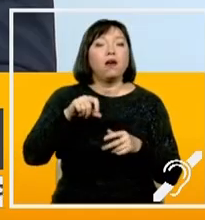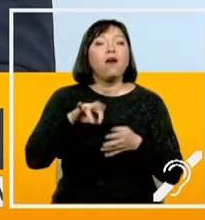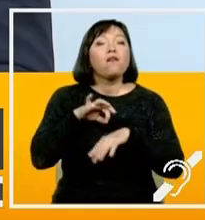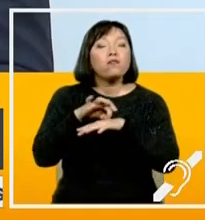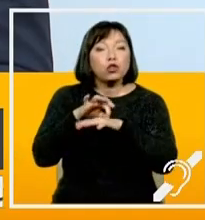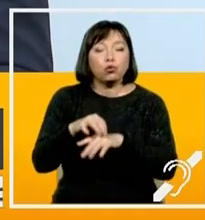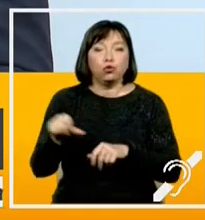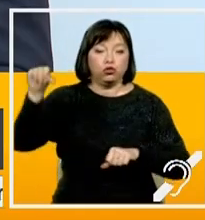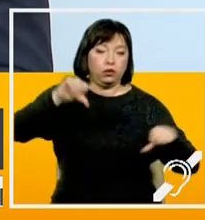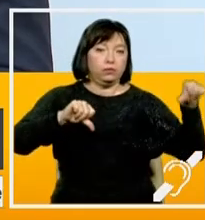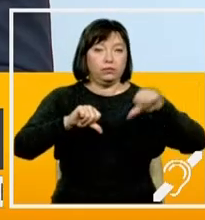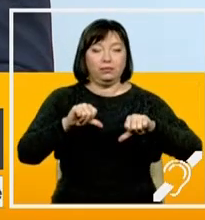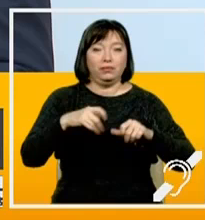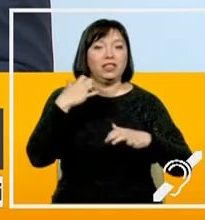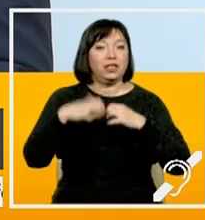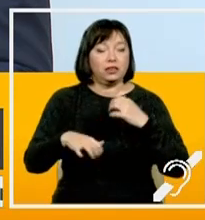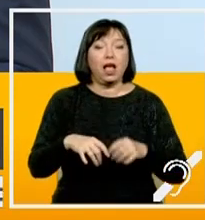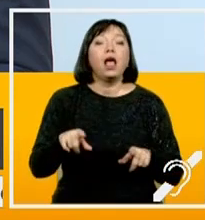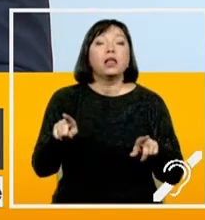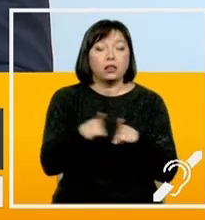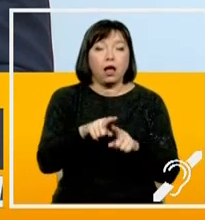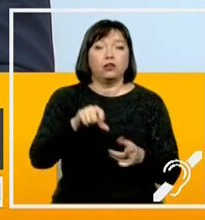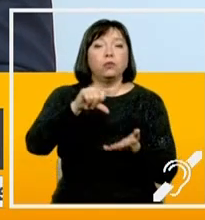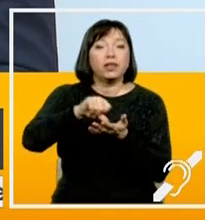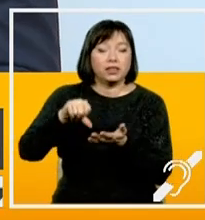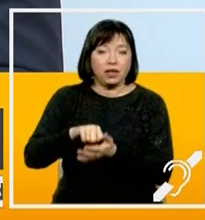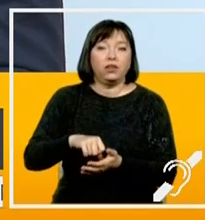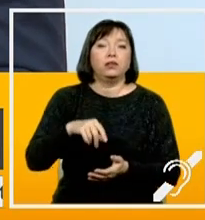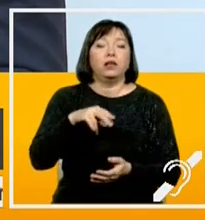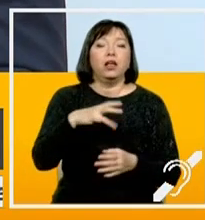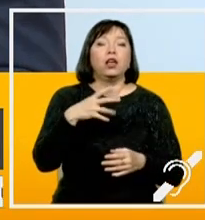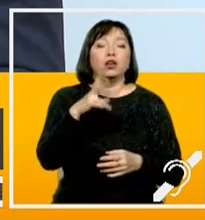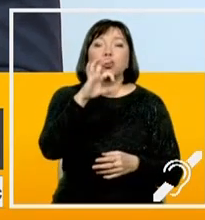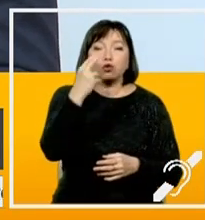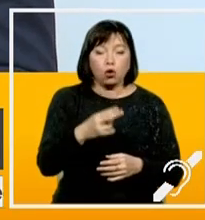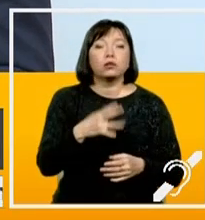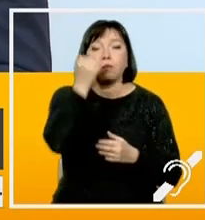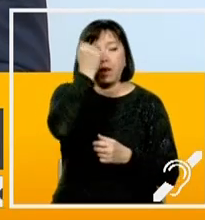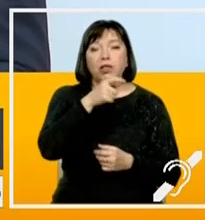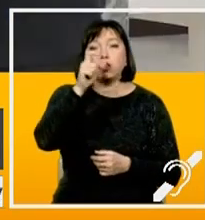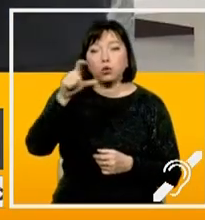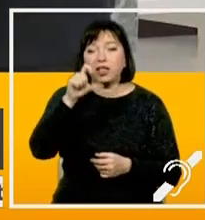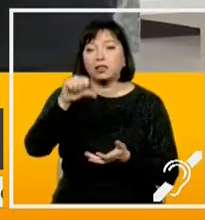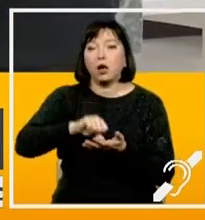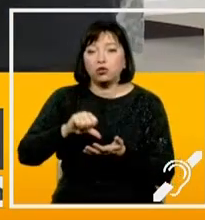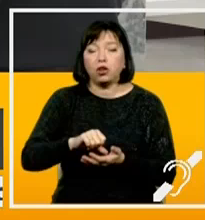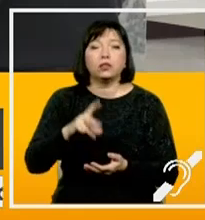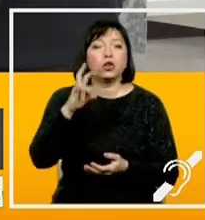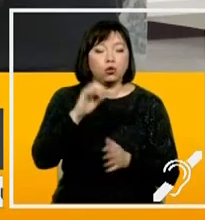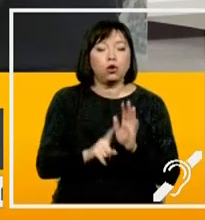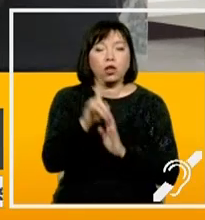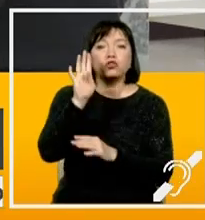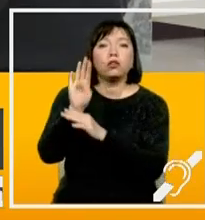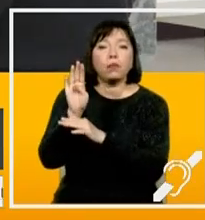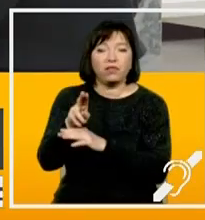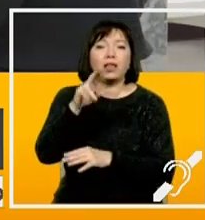fiecare parte. Reprezentantul PSRM le-a mulțumit cetățenilor pentru participarea la vot, dar a ținut să acuze actuala guvernare de